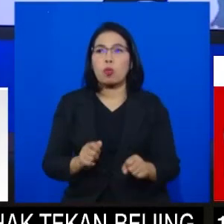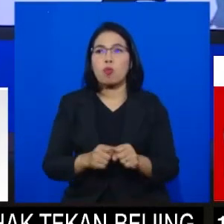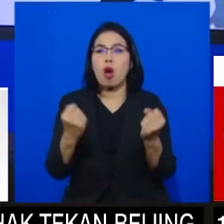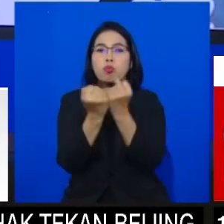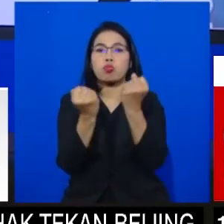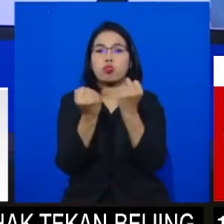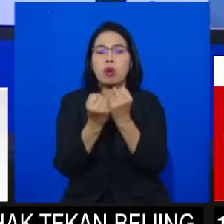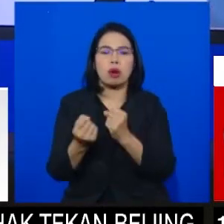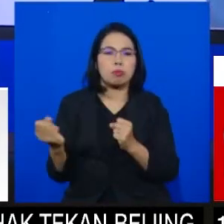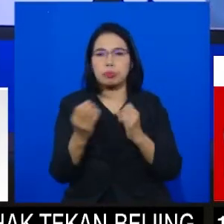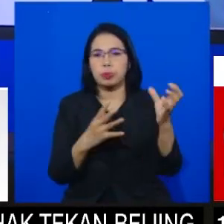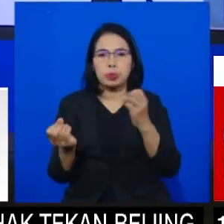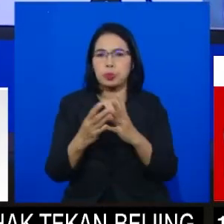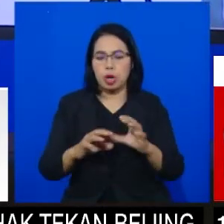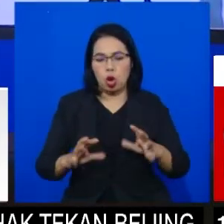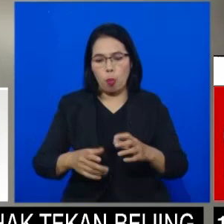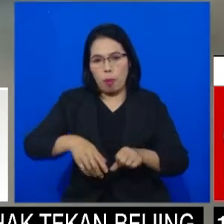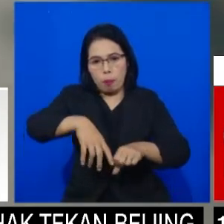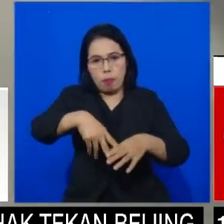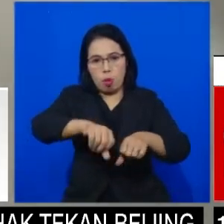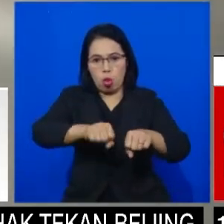kelompok bermotor.